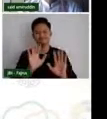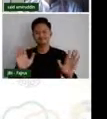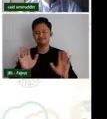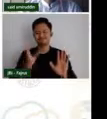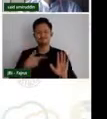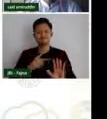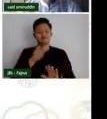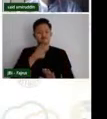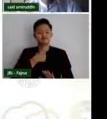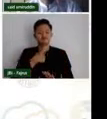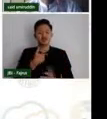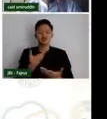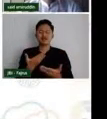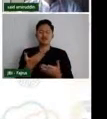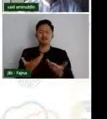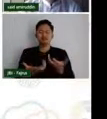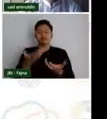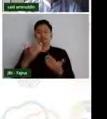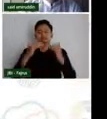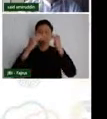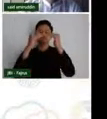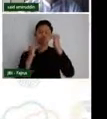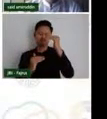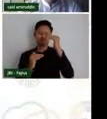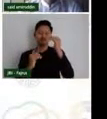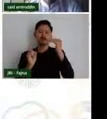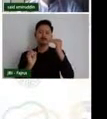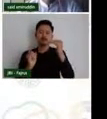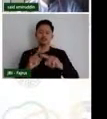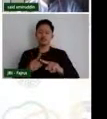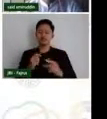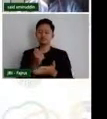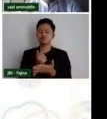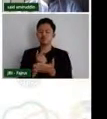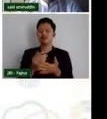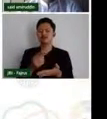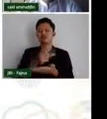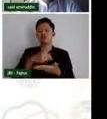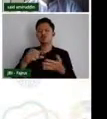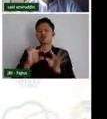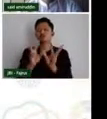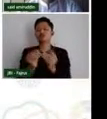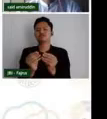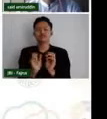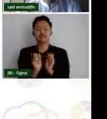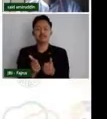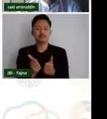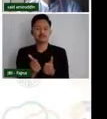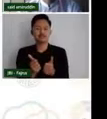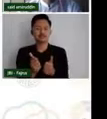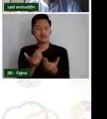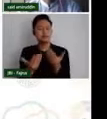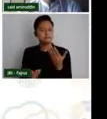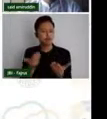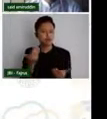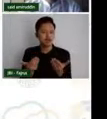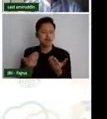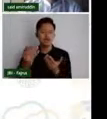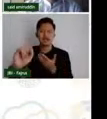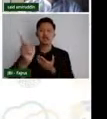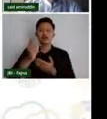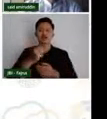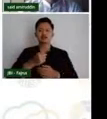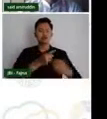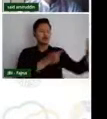terjadi kesenjangan gitu. Namun memang pada dasarnya sekolah inklusi itu sudah disiapkan dengan mungkin adanya tenaga yang khusus